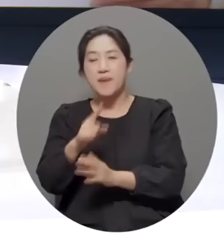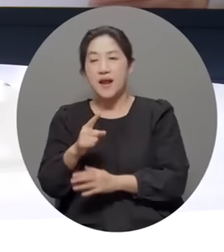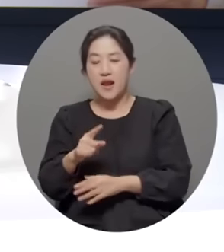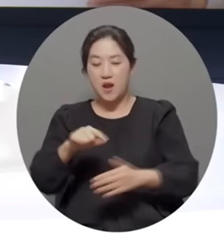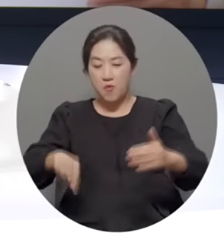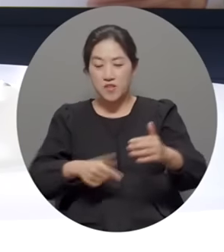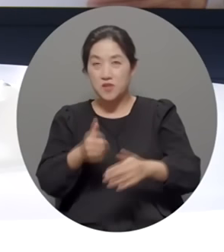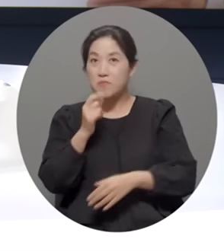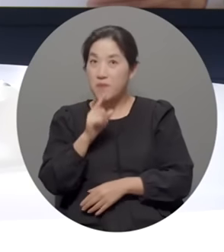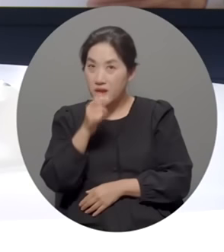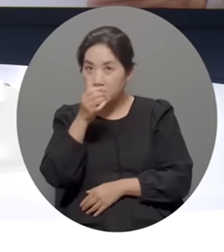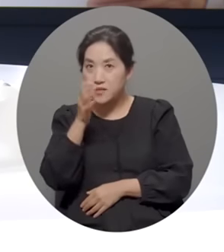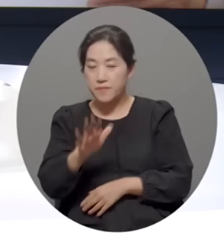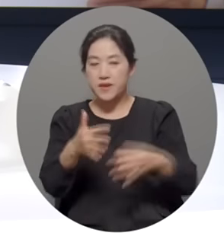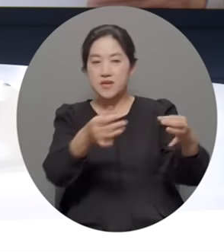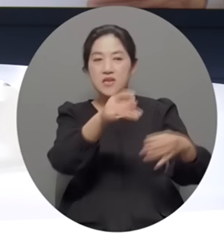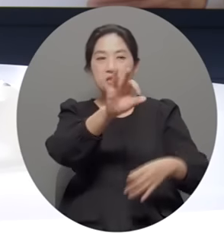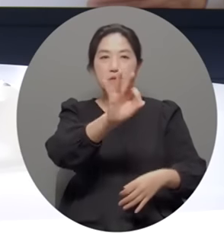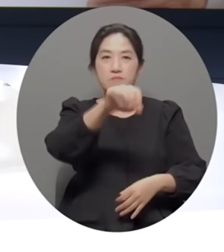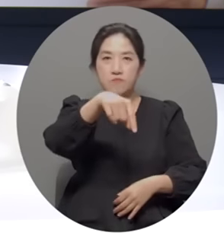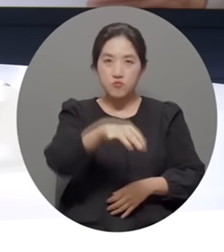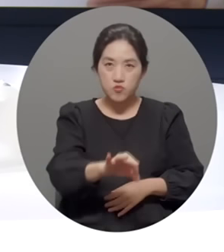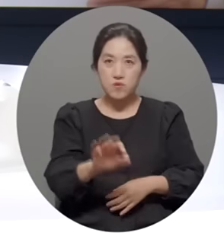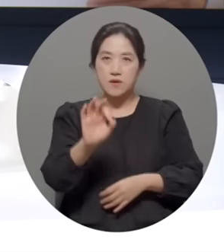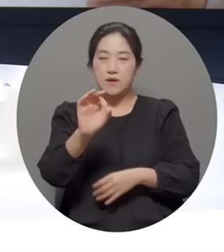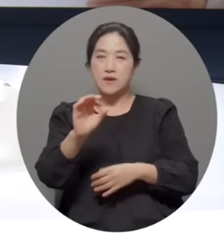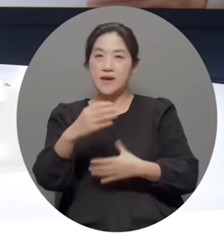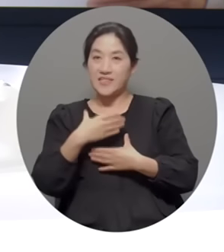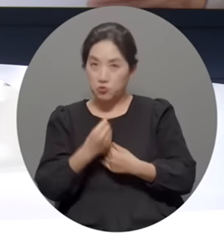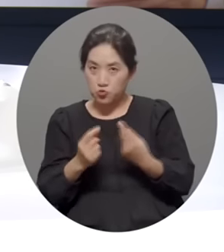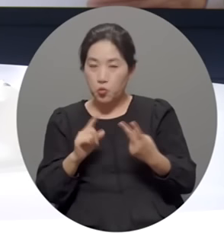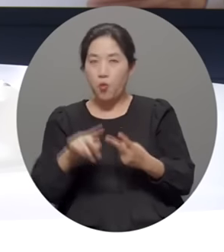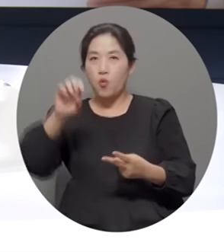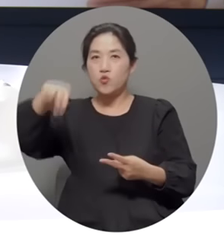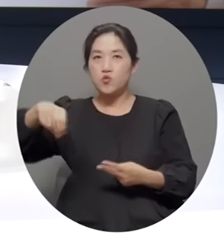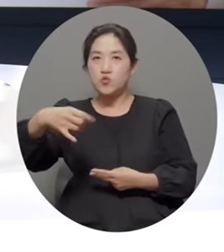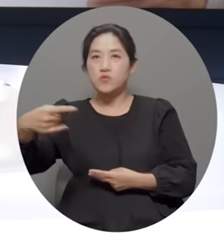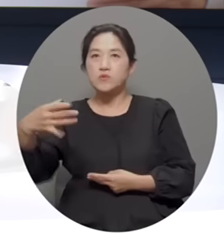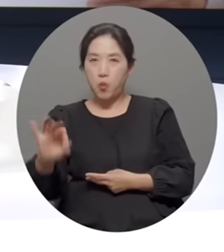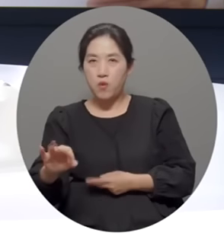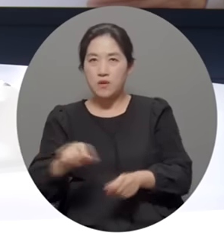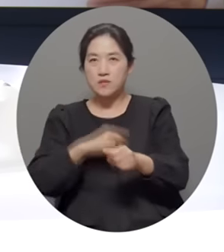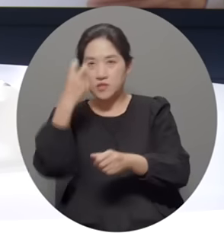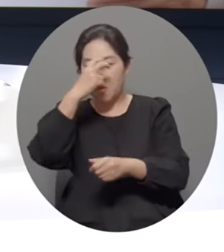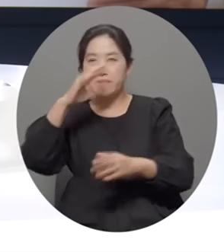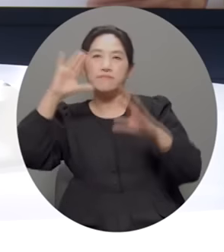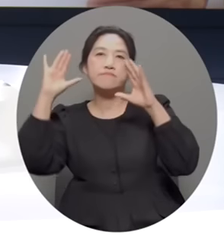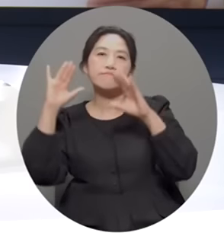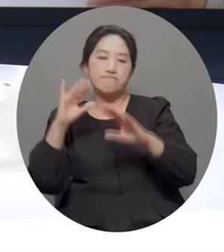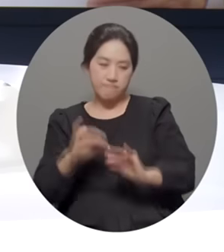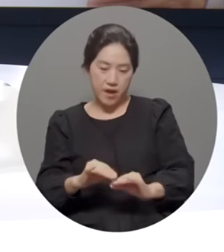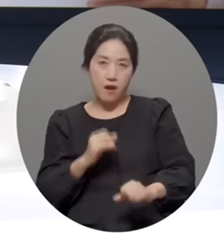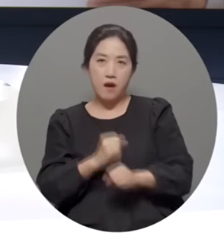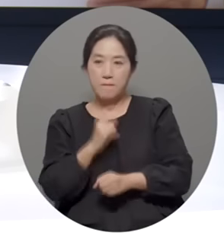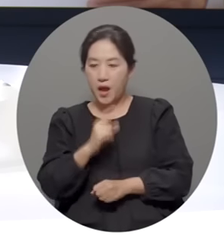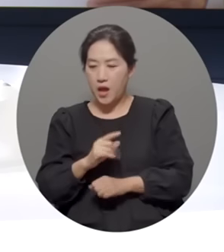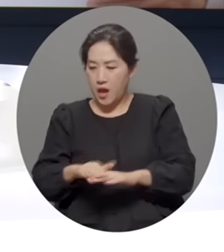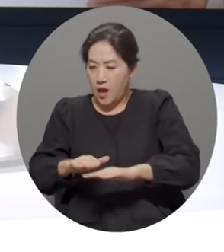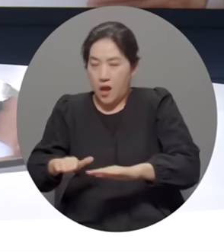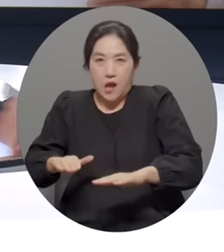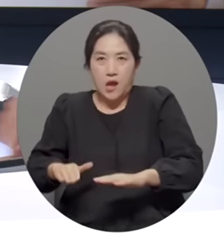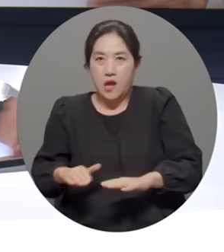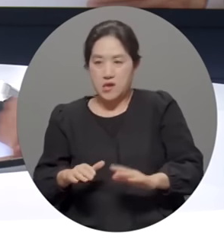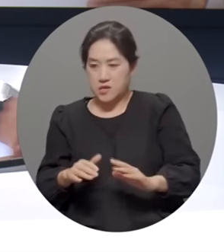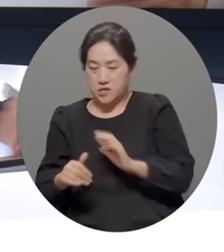달리 김웅 안철수 의원에 이어 유이동 의원도 특검 찬성 의견을 밝히면서 단속에 비상이 걸렸습니다.